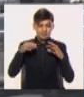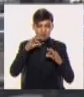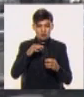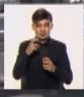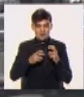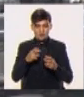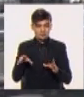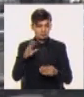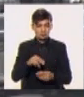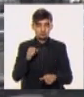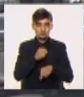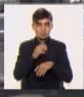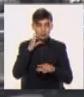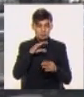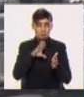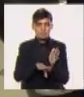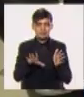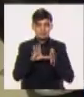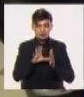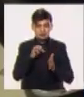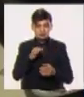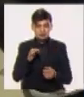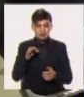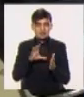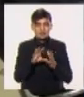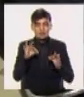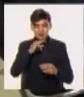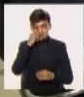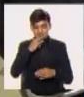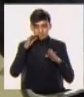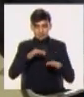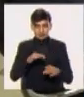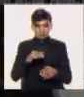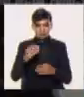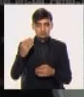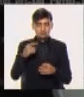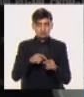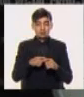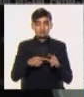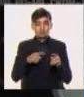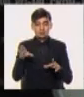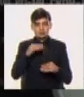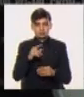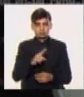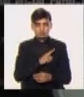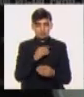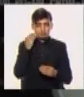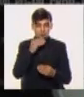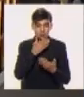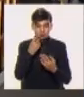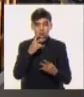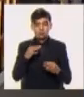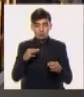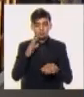Однако состояние такой необходимой энергетической отрасли в Казахстане далеко от идеального, вынуждены признать эксперты. Поэтому в